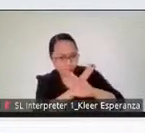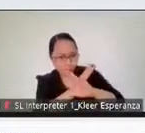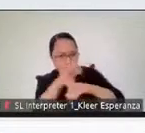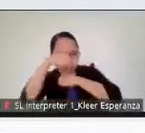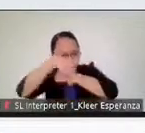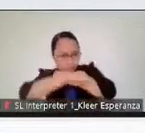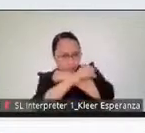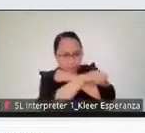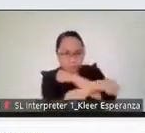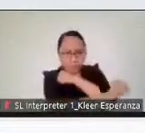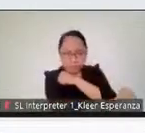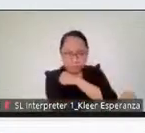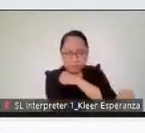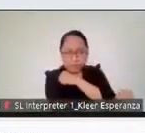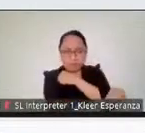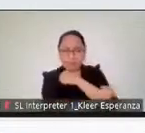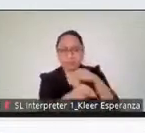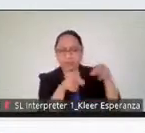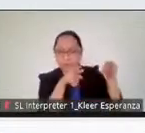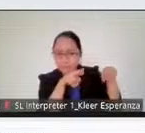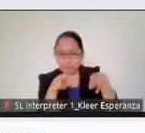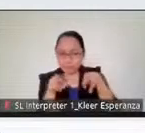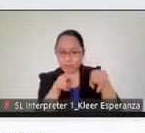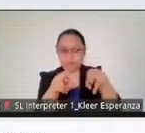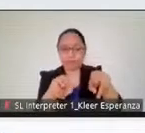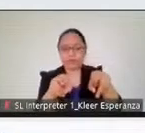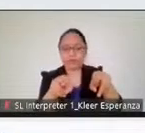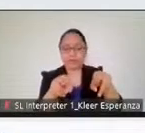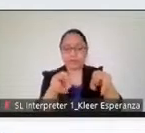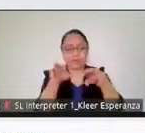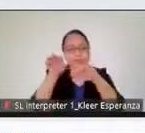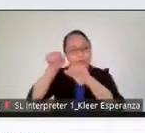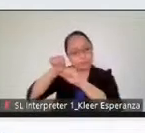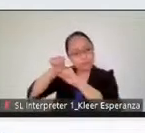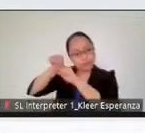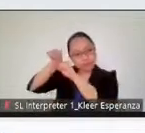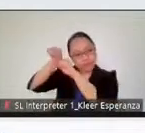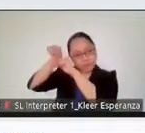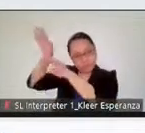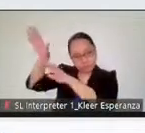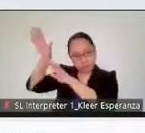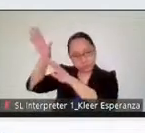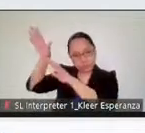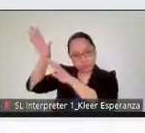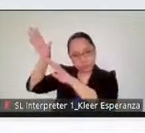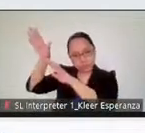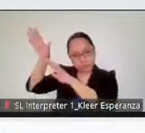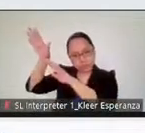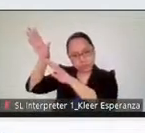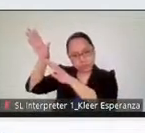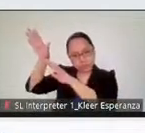Ayateng tayukin. Entay sa lakniban.